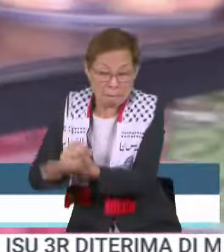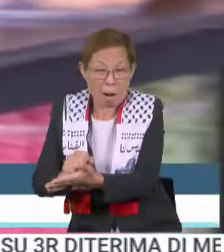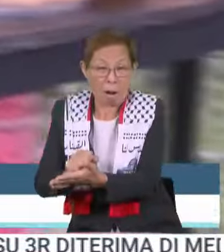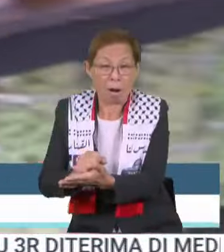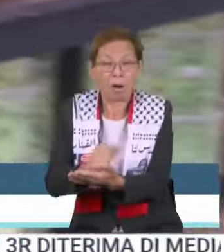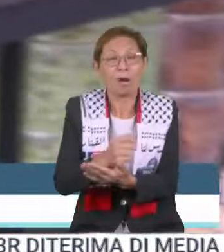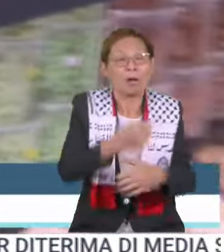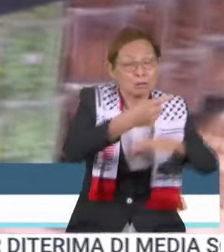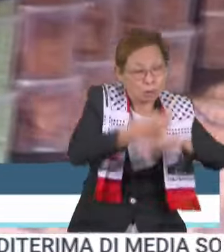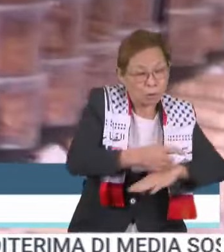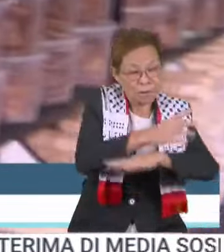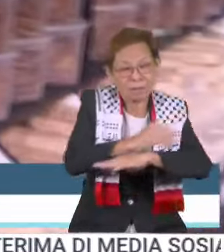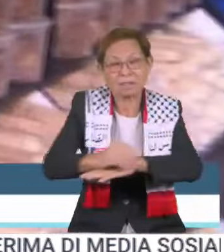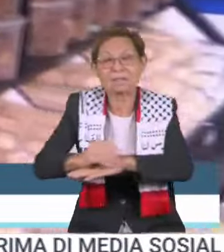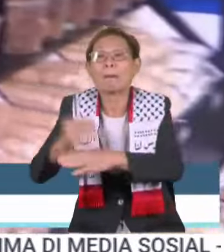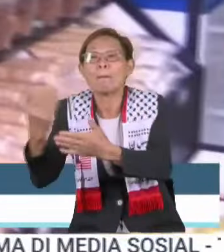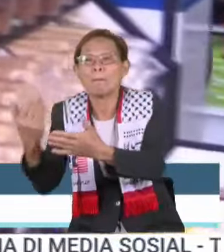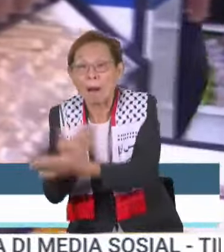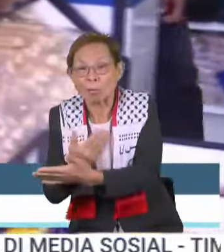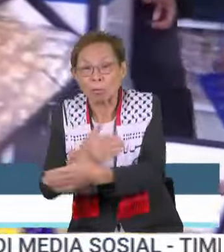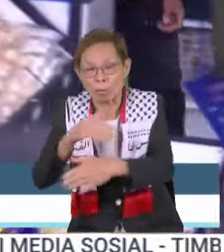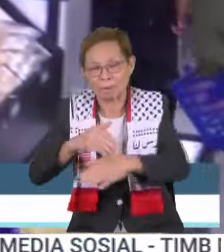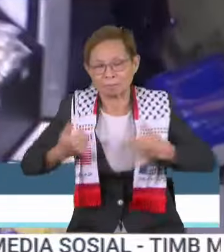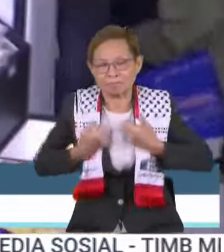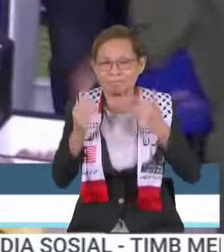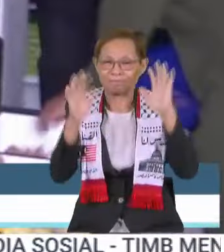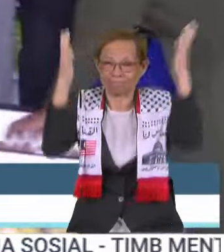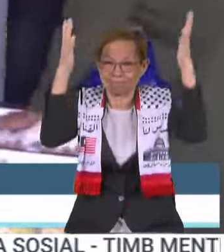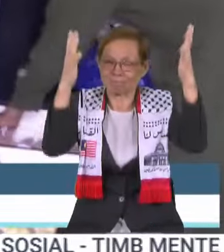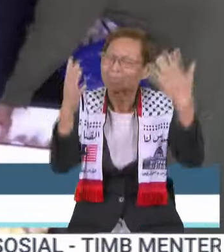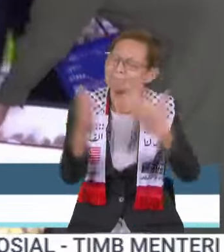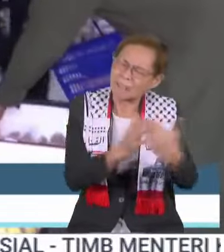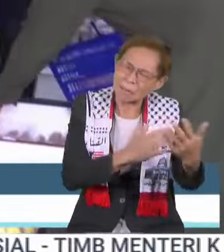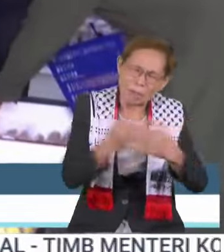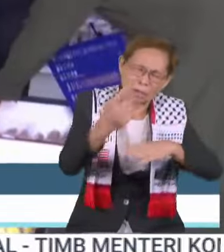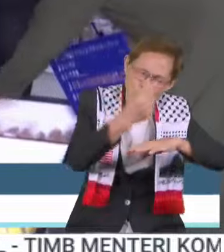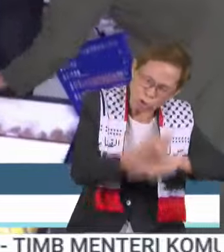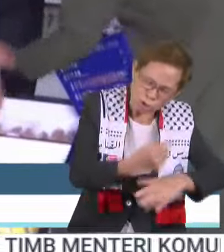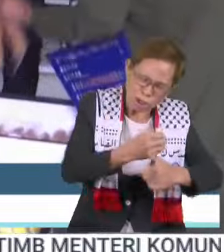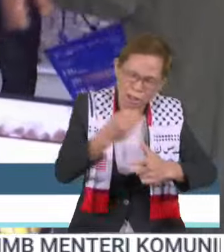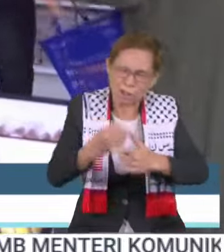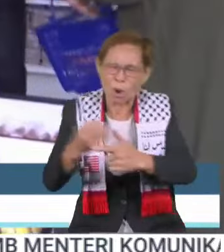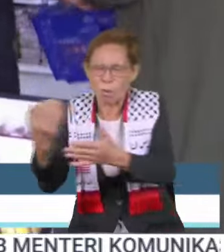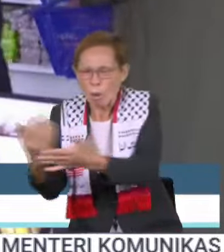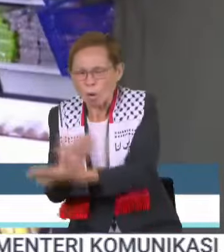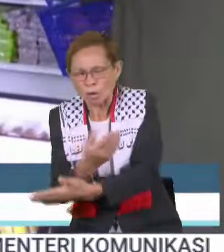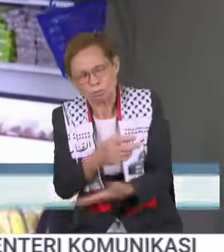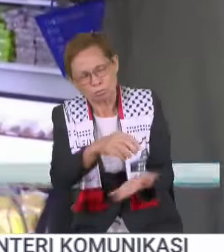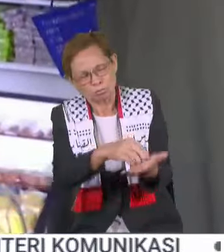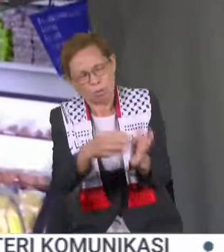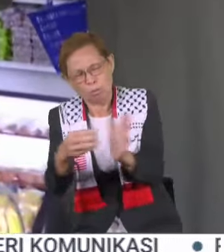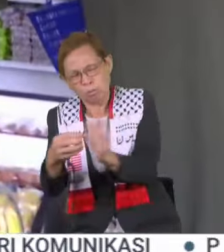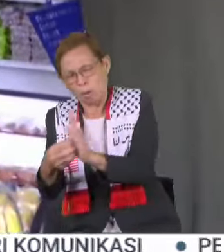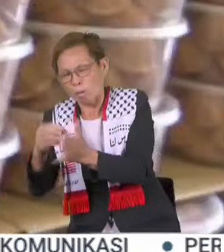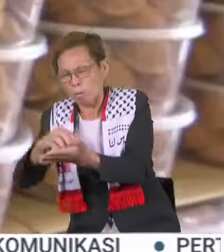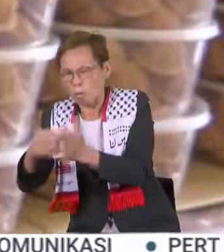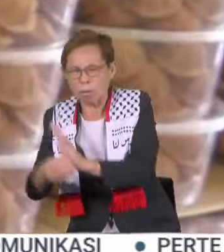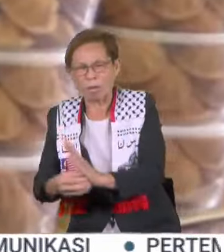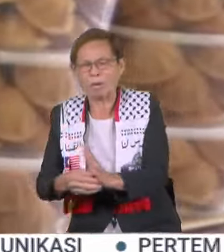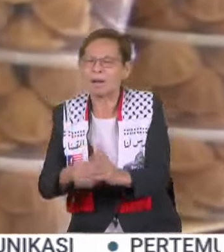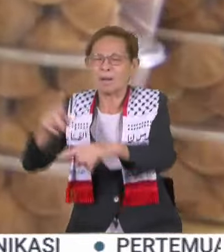jenis kuih berkenaan sepena Aidilfitri. Tidak kiralah kuih tradisional mahupun moden, semuanya bergantung